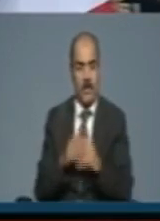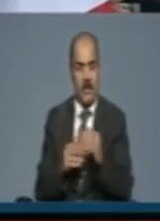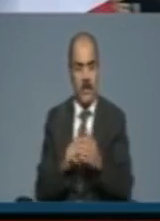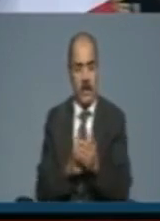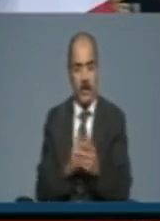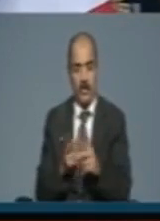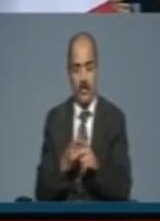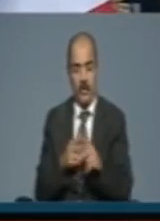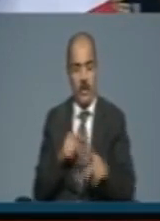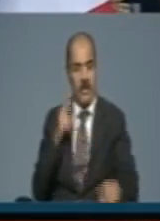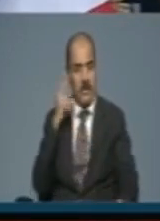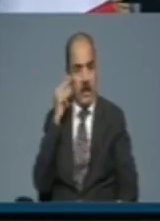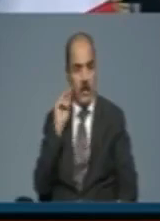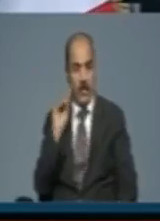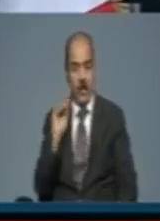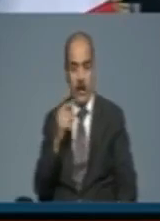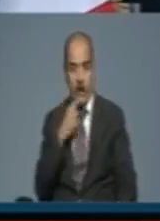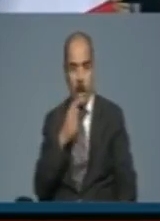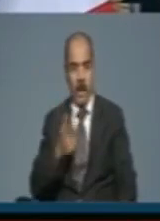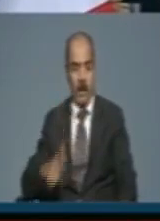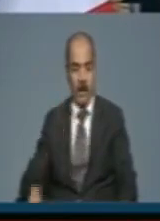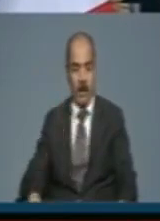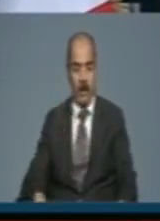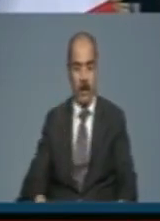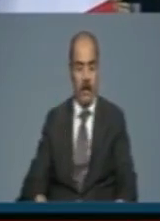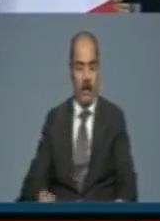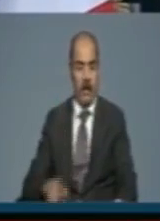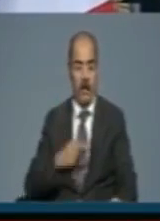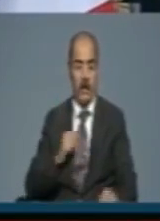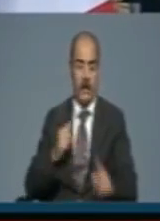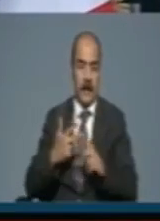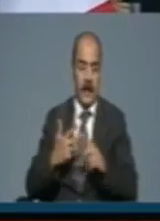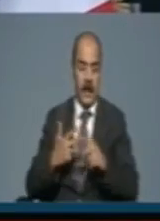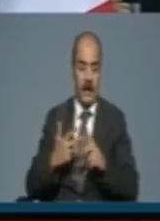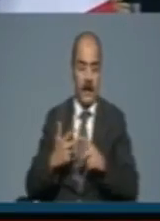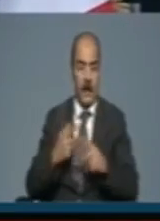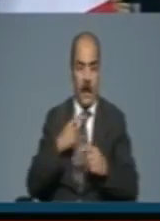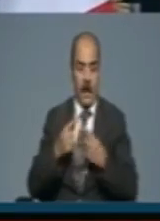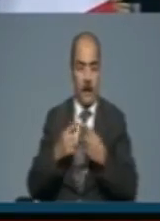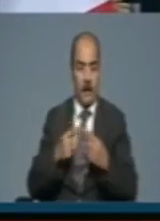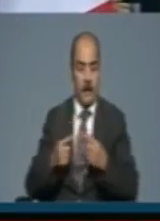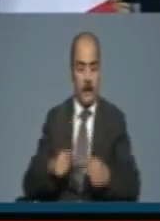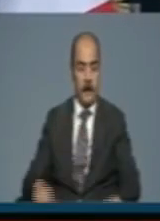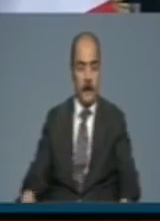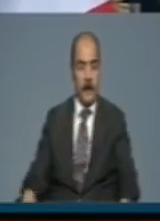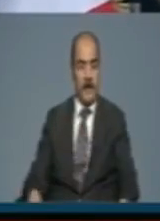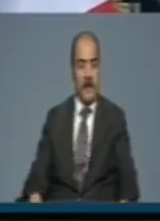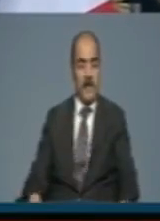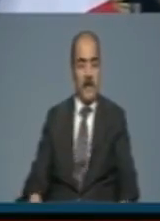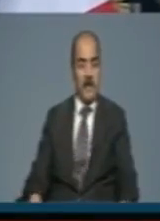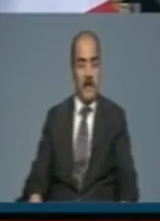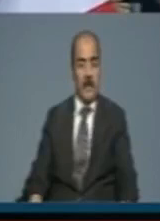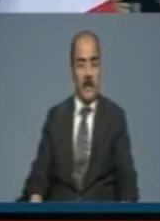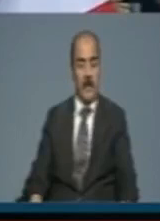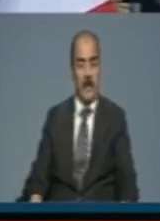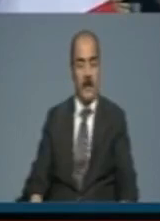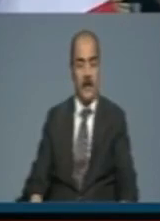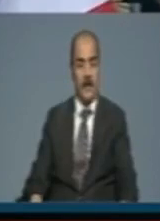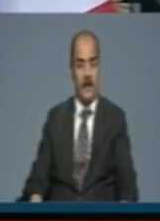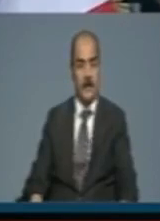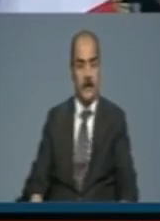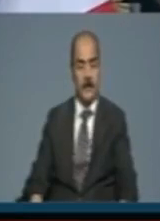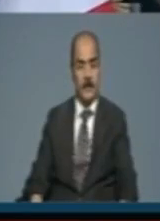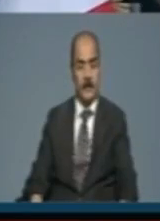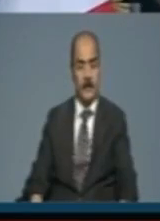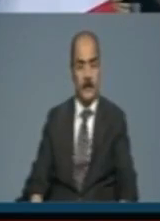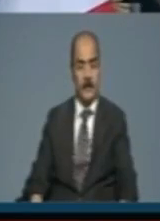الشعب الإسرائيلي النقطة الثالثة che è indispensabile per evitare ulteriori sofferenze